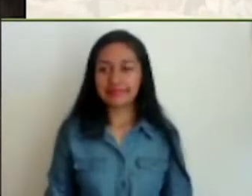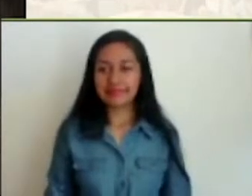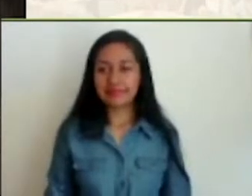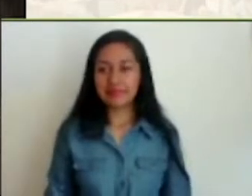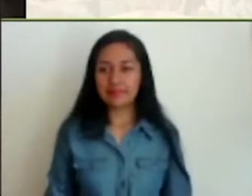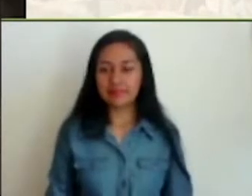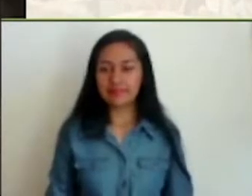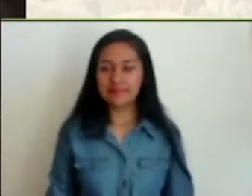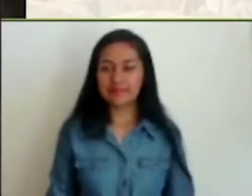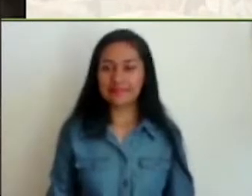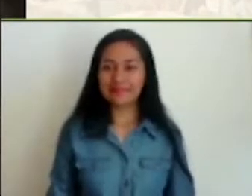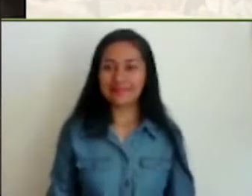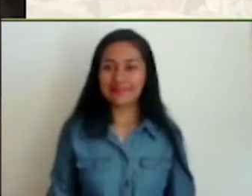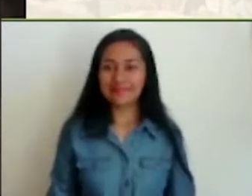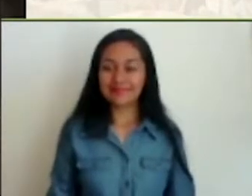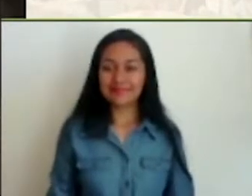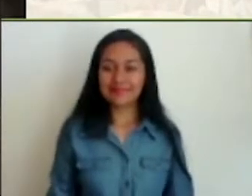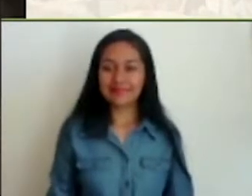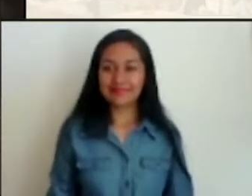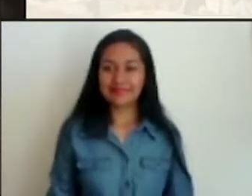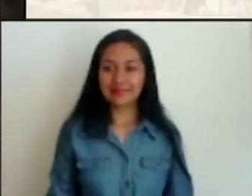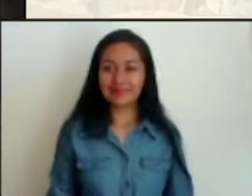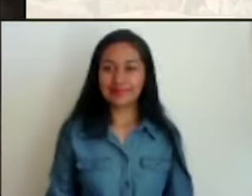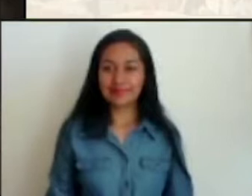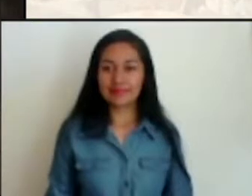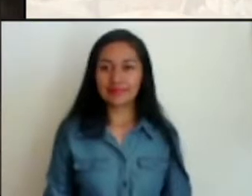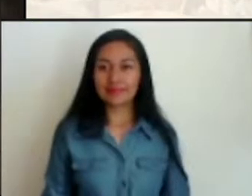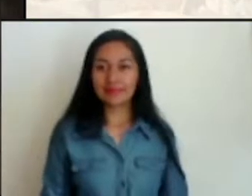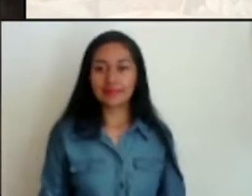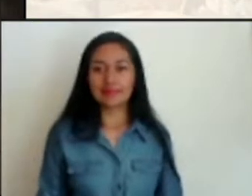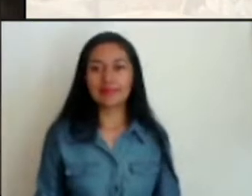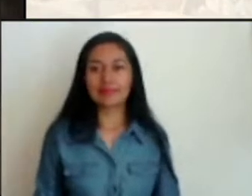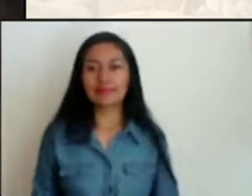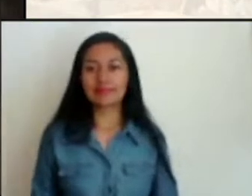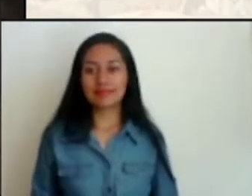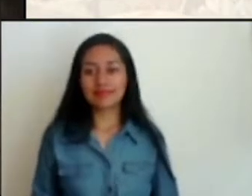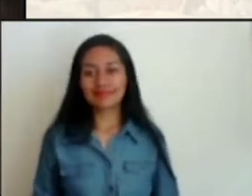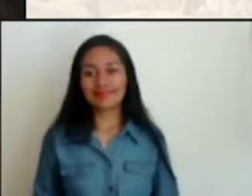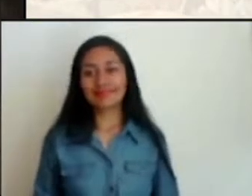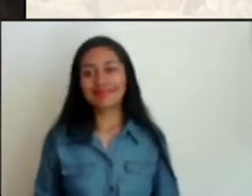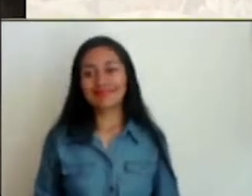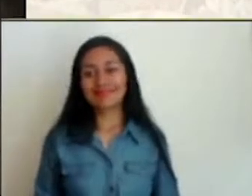Lepanto, dovute in massima parte al contingente veneziano comandato dal Venier.